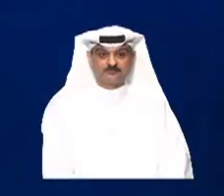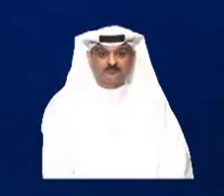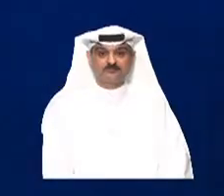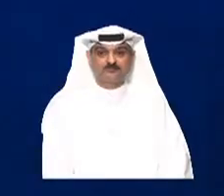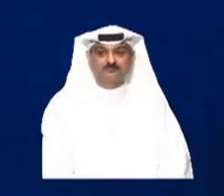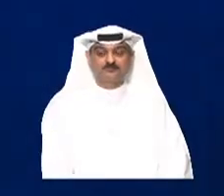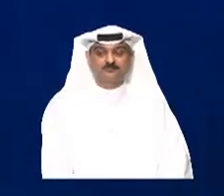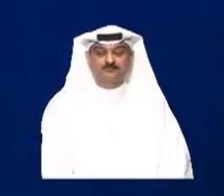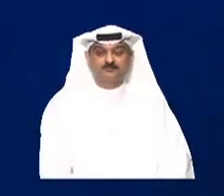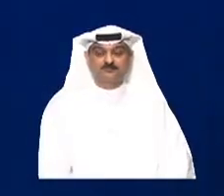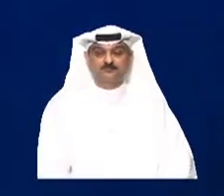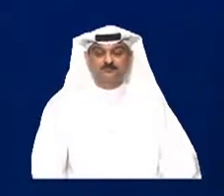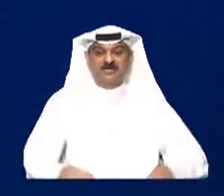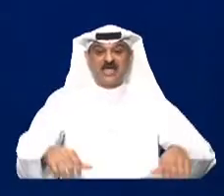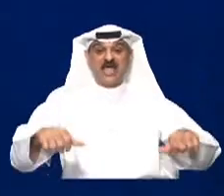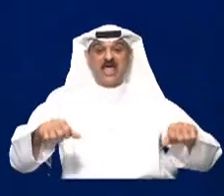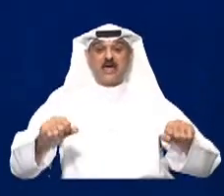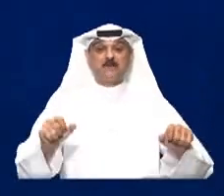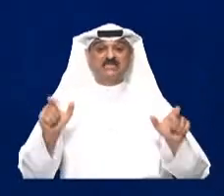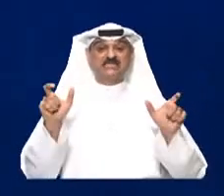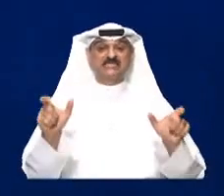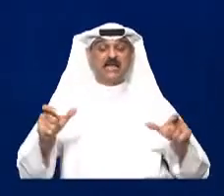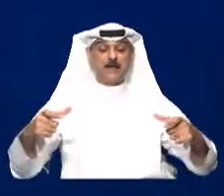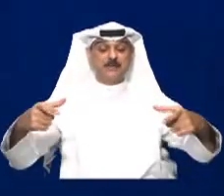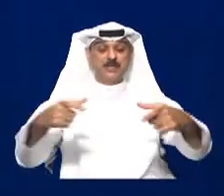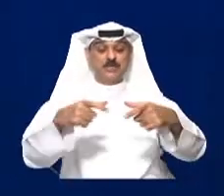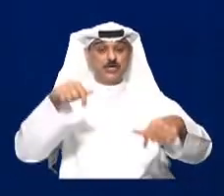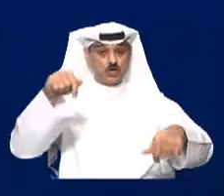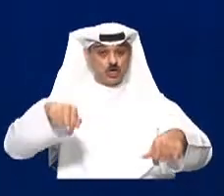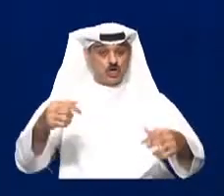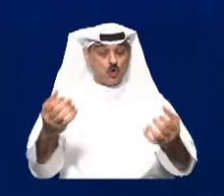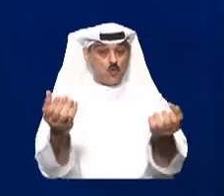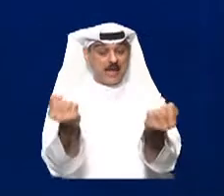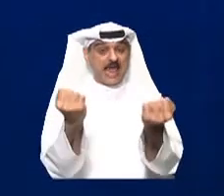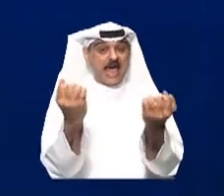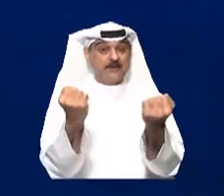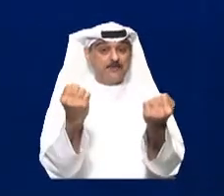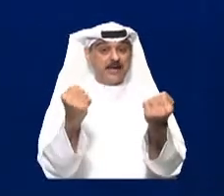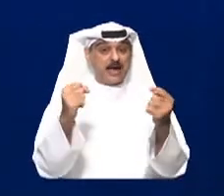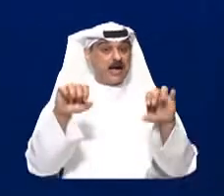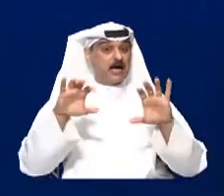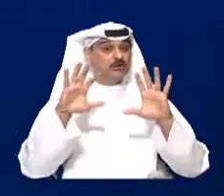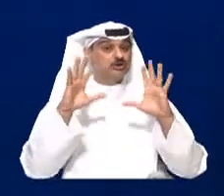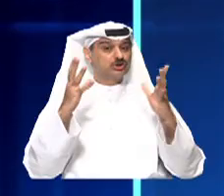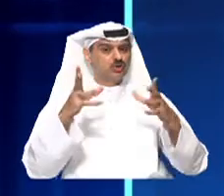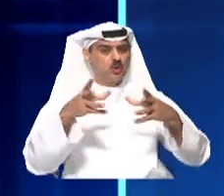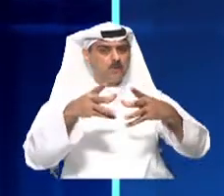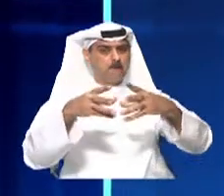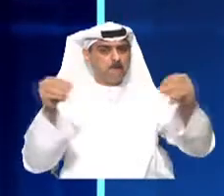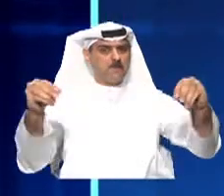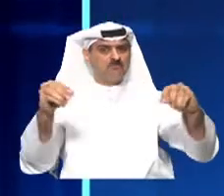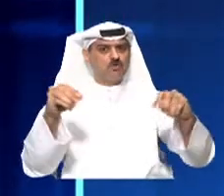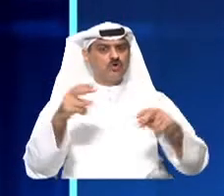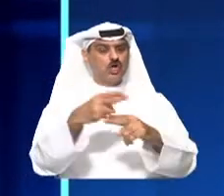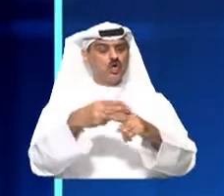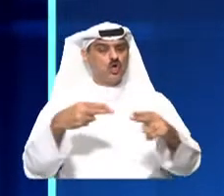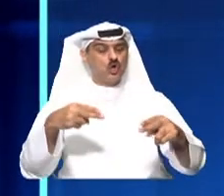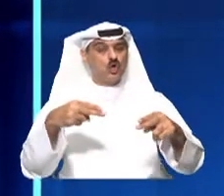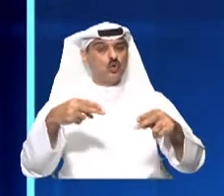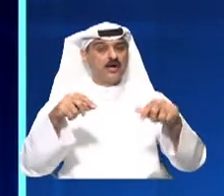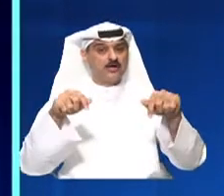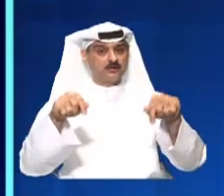يبحث مجلس الأمن بالأمم المتحدة اليوم الأربعاء قضية المفقودين الكويتيين ورعاية الدول